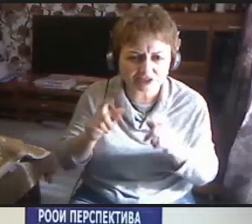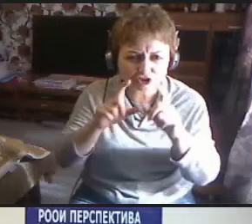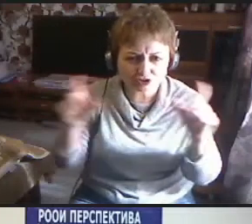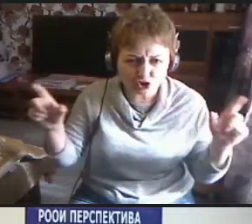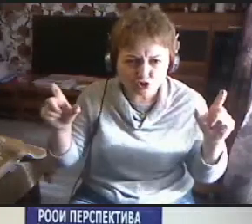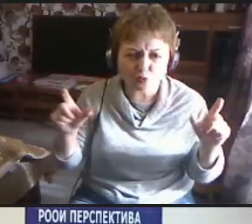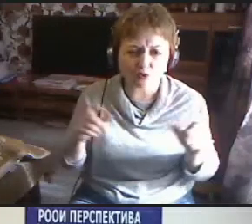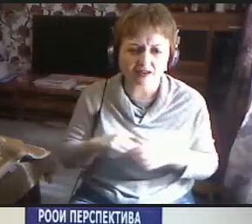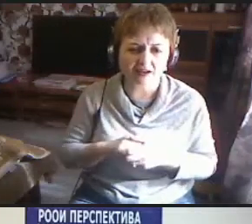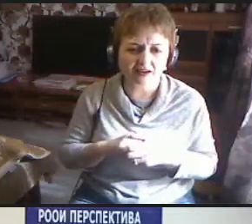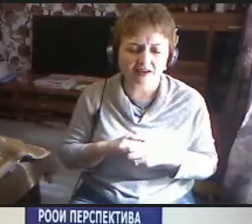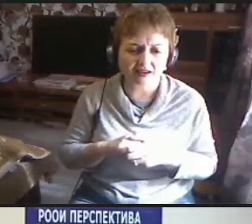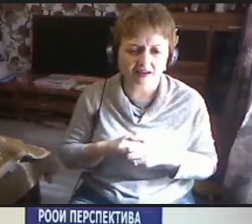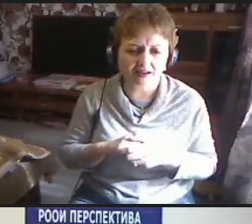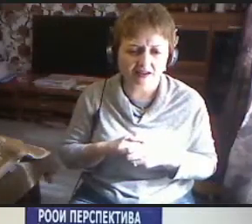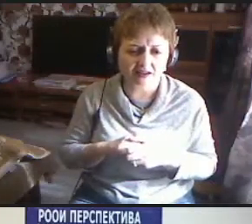администрациями школ.